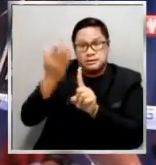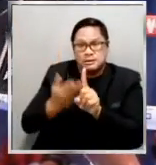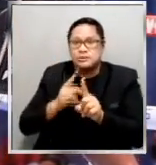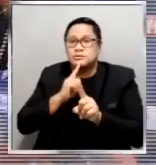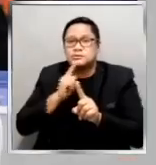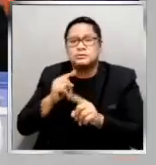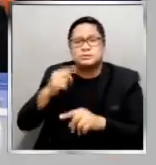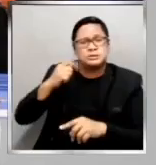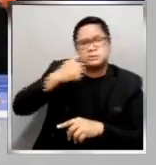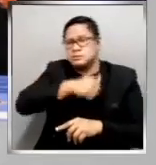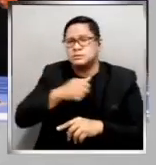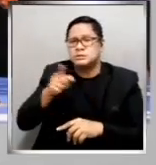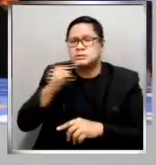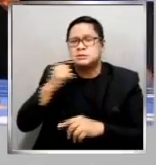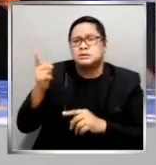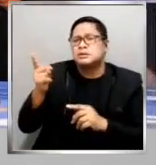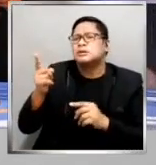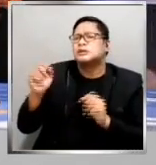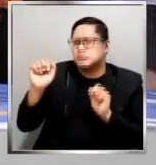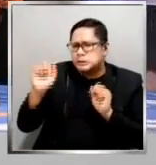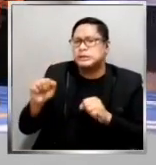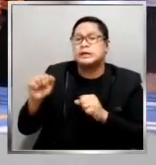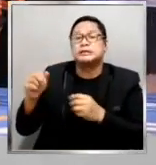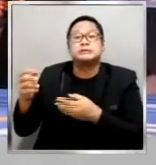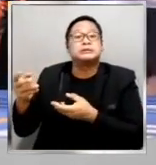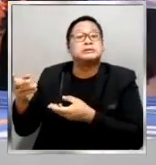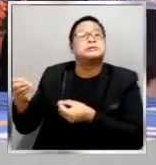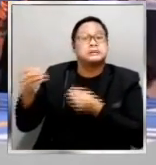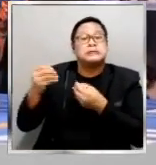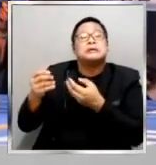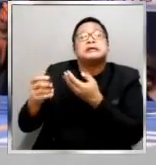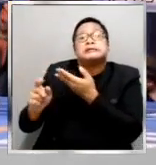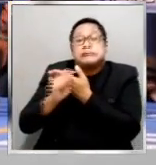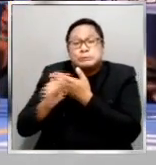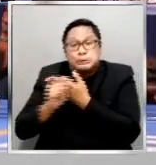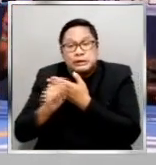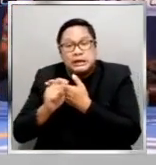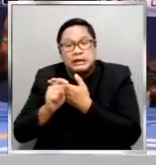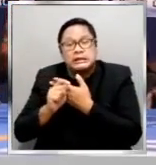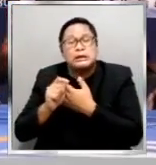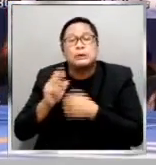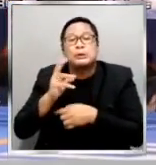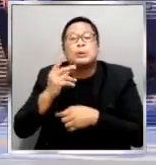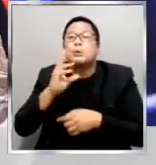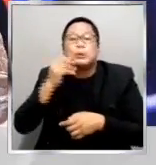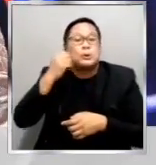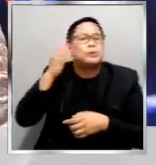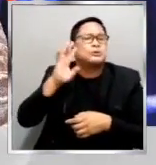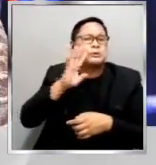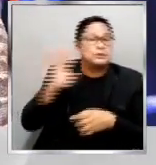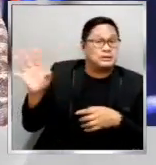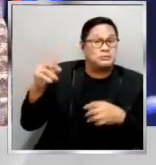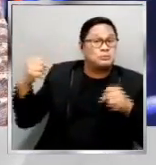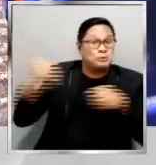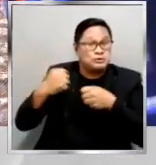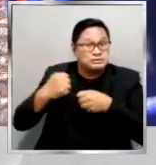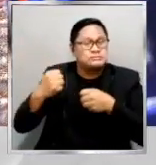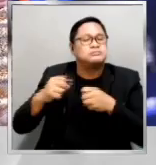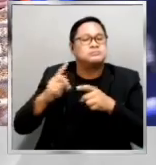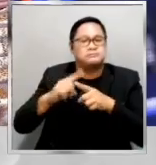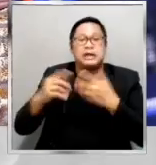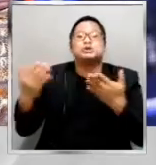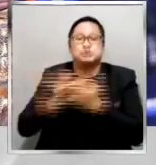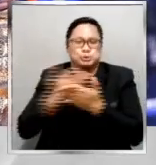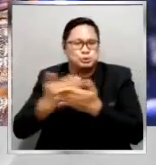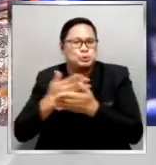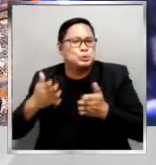ang pagkakataong naipagkaloob sa isang pansamantalang tinalikuran na ang boxing. Ngunit isang panibagong yugto sa kanyang buhay